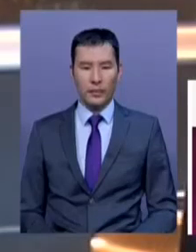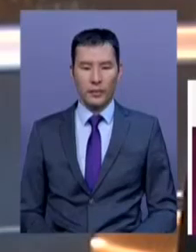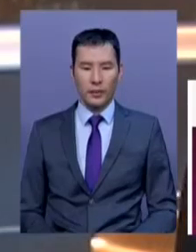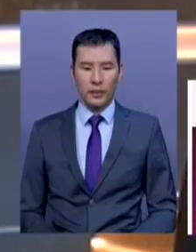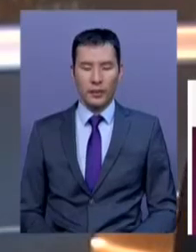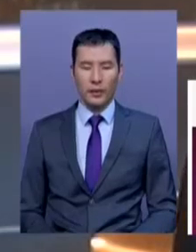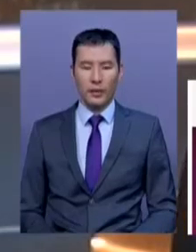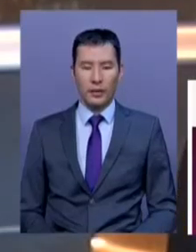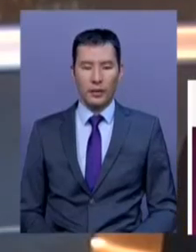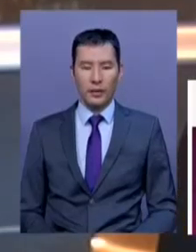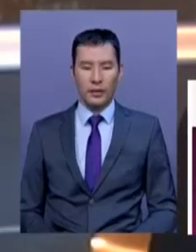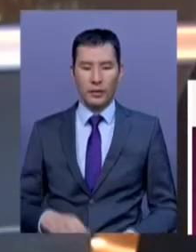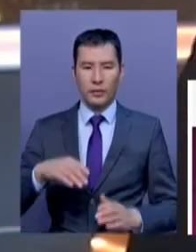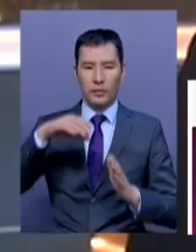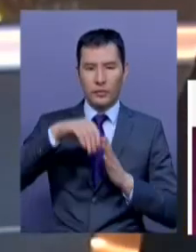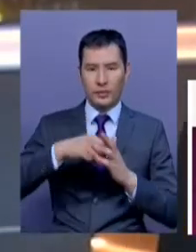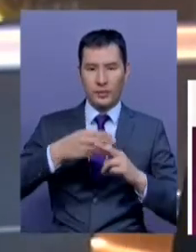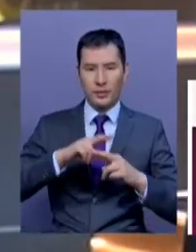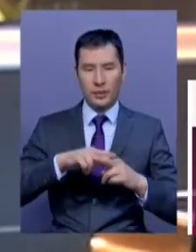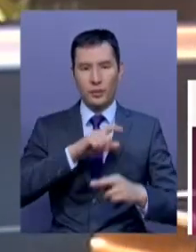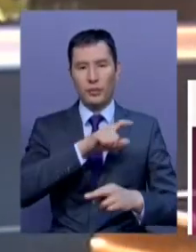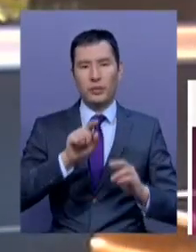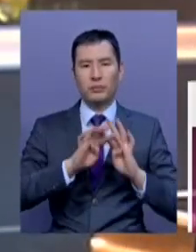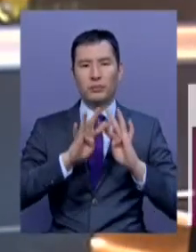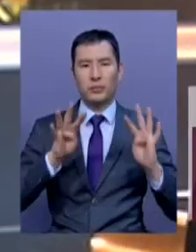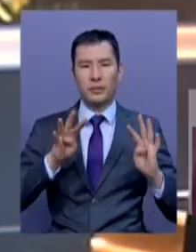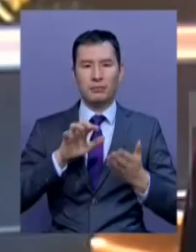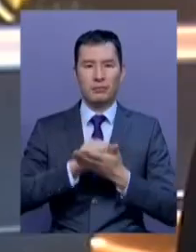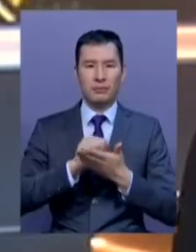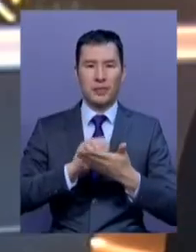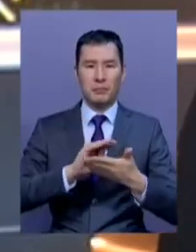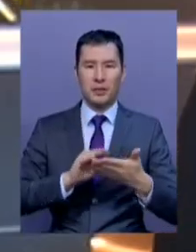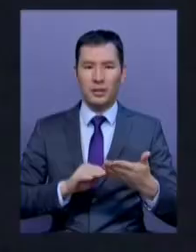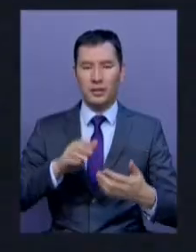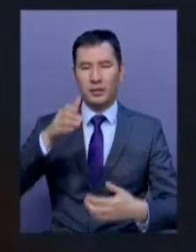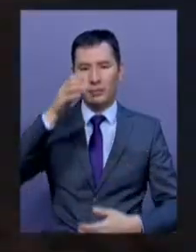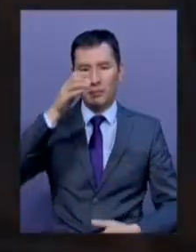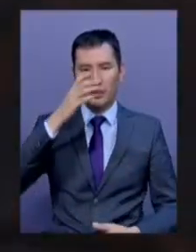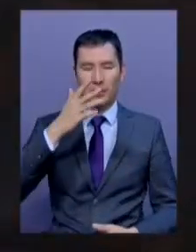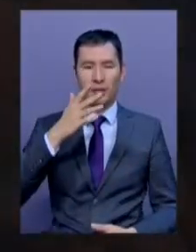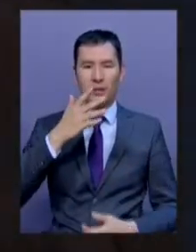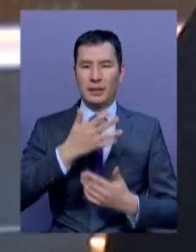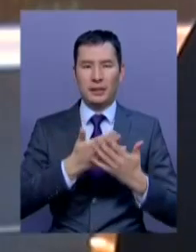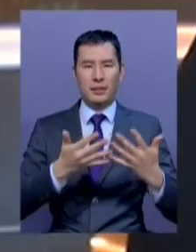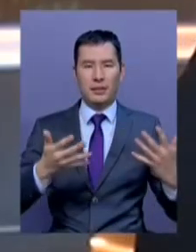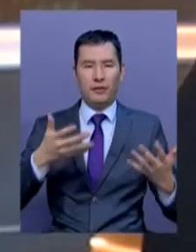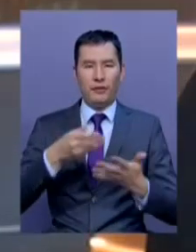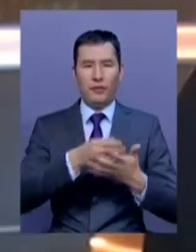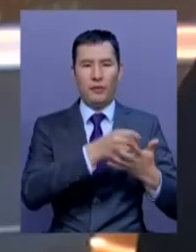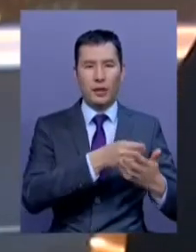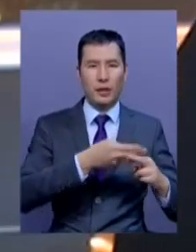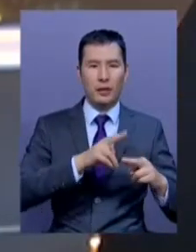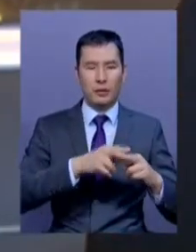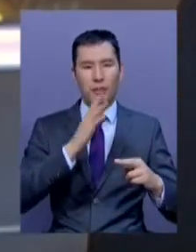Арасында шығармашылық адамдары болады, жазушылар, ғалымдар деген секілді. Әр саланың өзінің